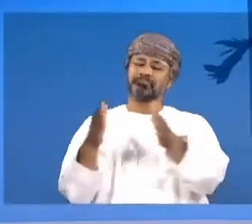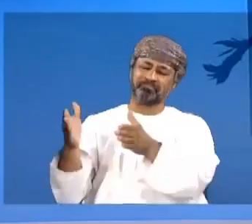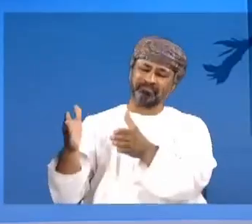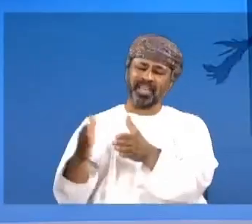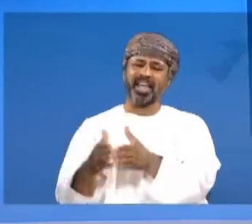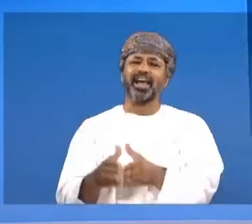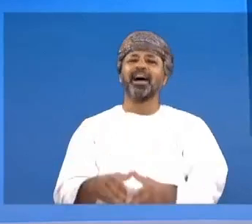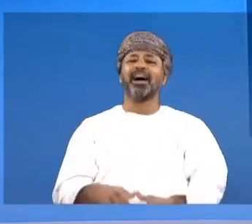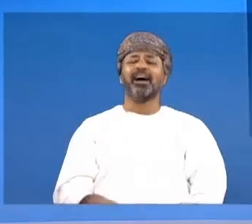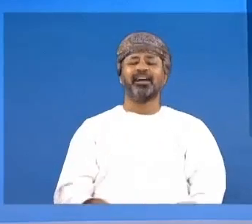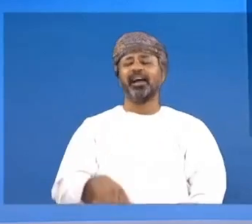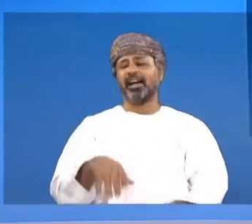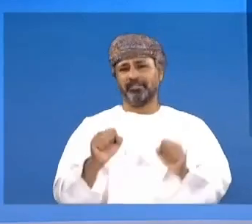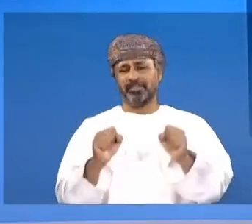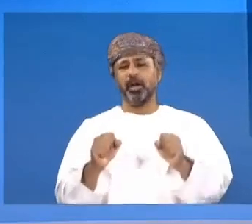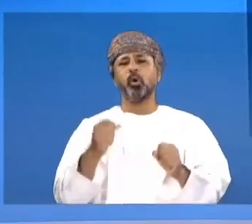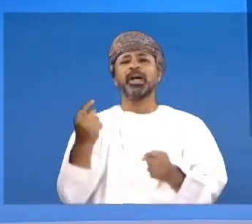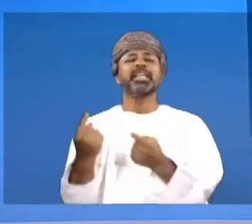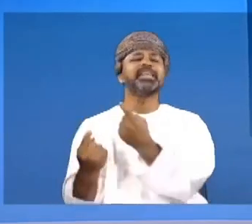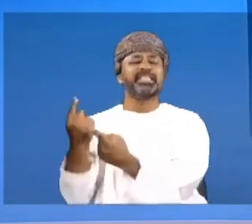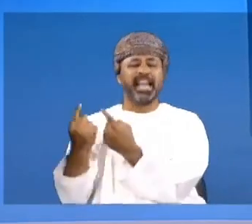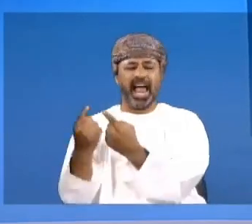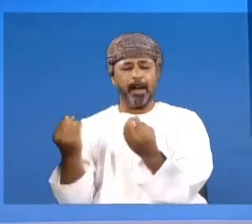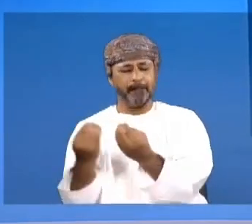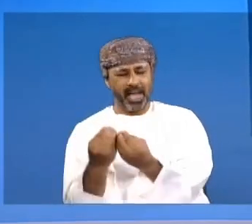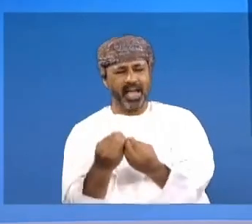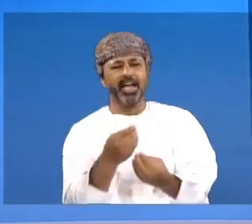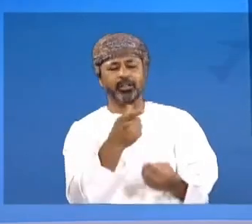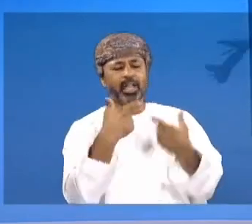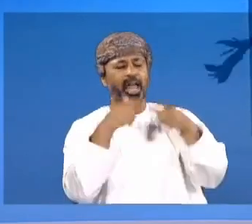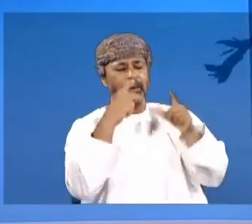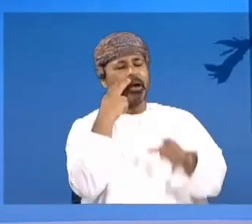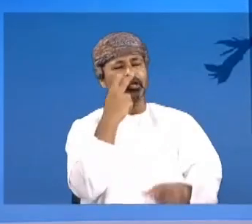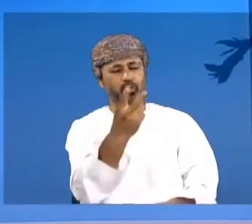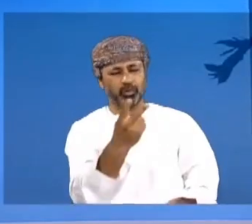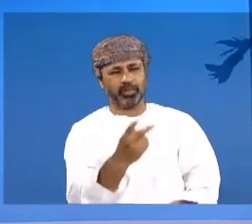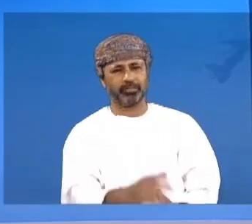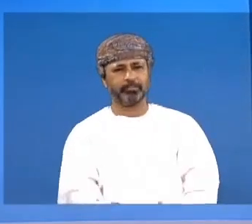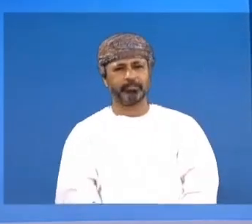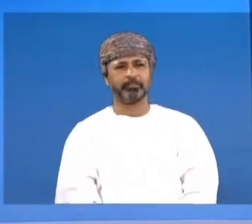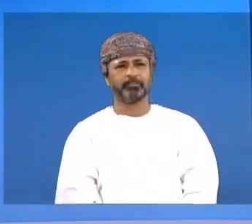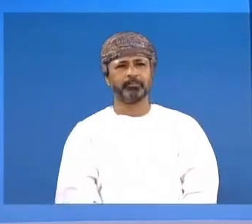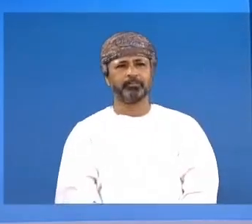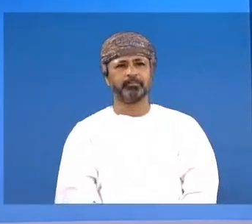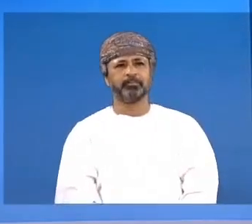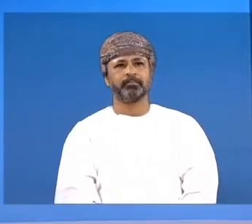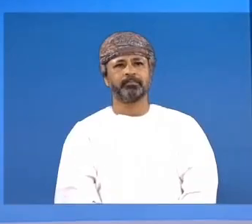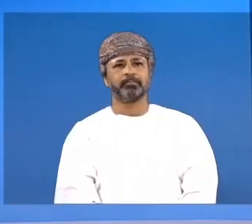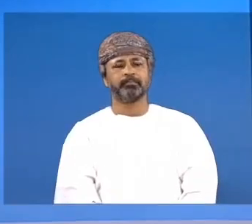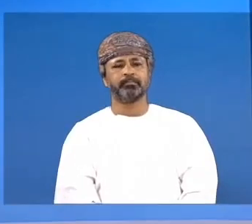ومن الرياضة هذه المرة إلى الزراعة، ولكن مع الزملاء أحمد وبثينة. دمتم بحفظ الله، إلى اللقاء.